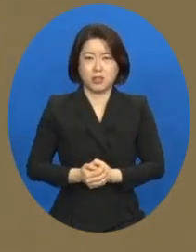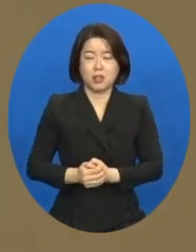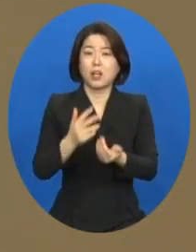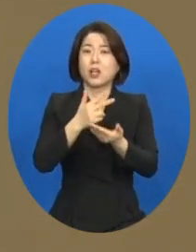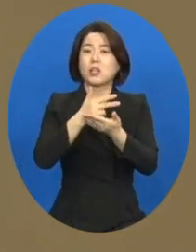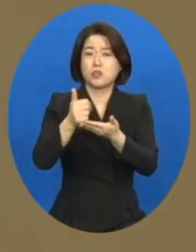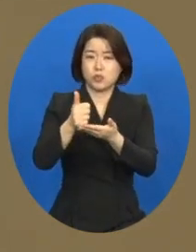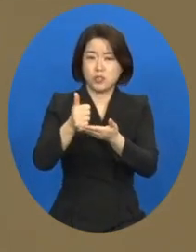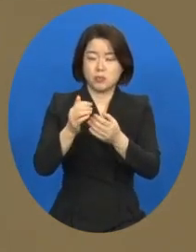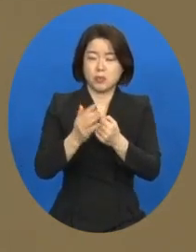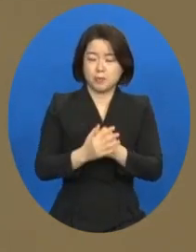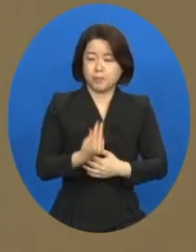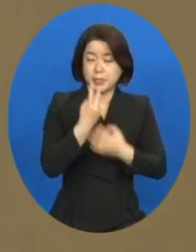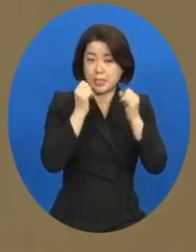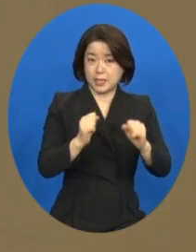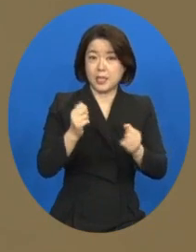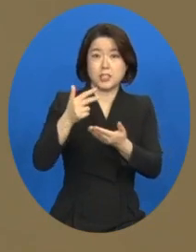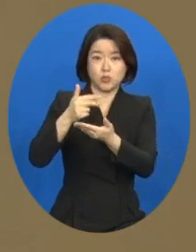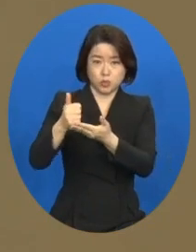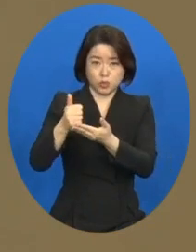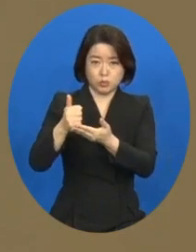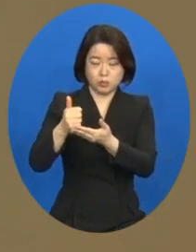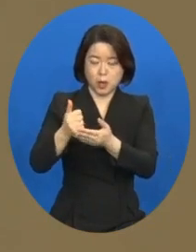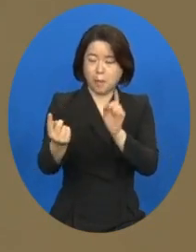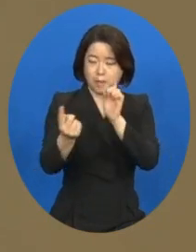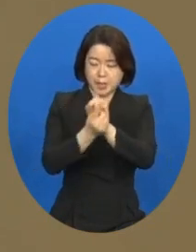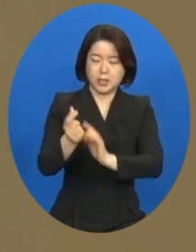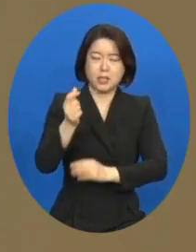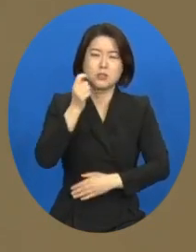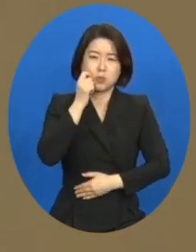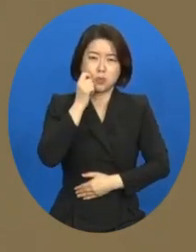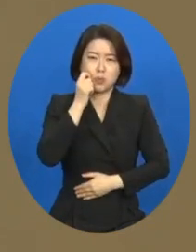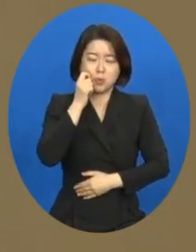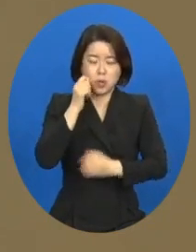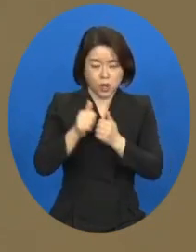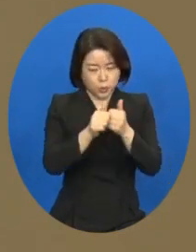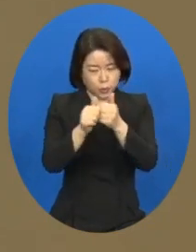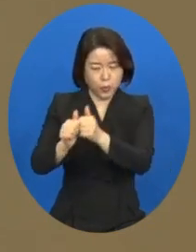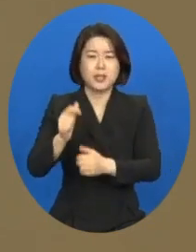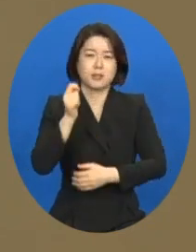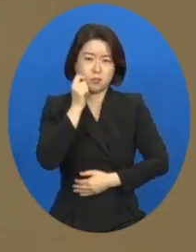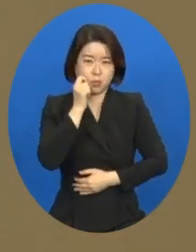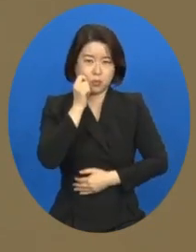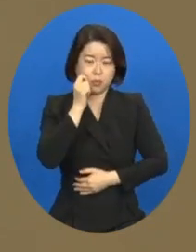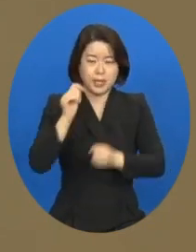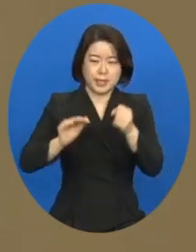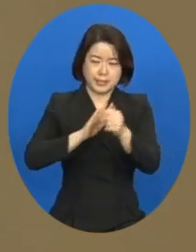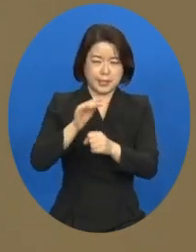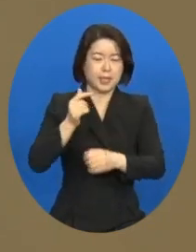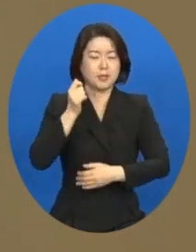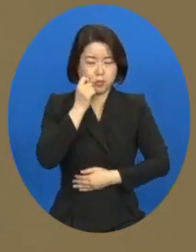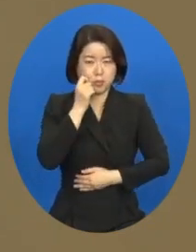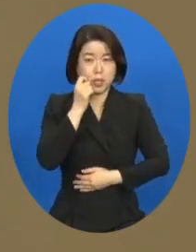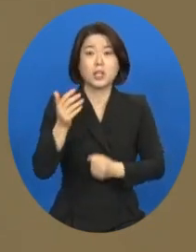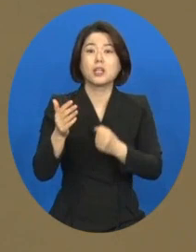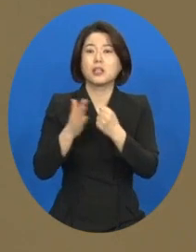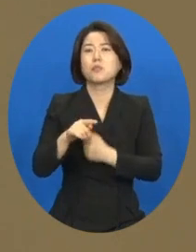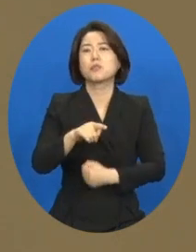주님을 살아계신 주님으로 만나지 못하고 동행하지 못하고 사랑하지 못하기